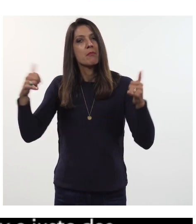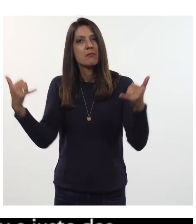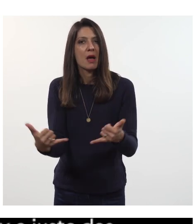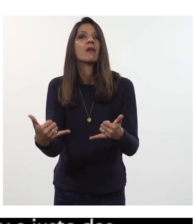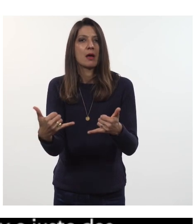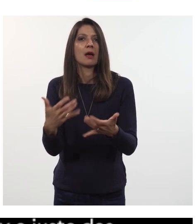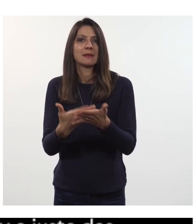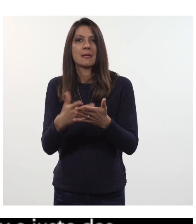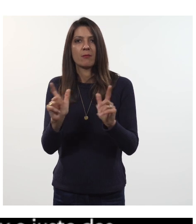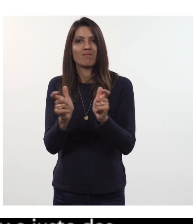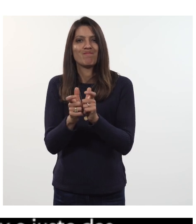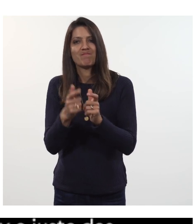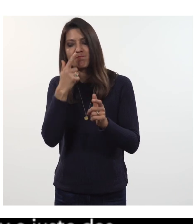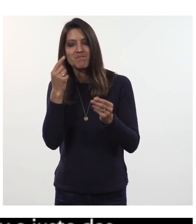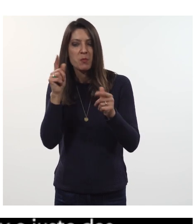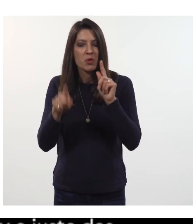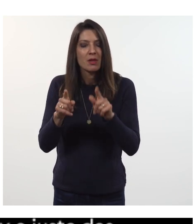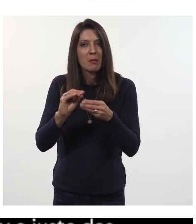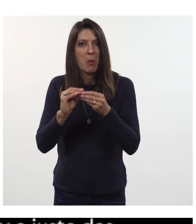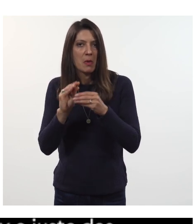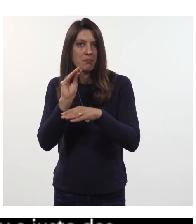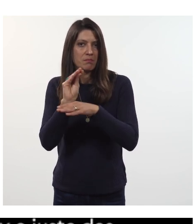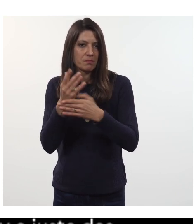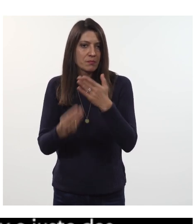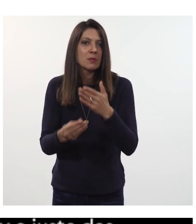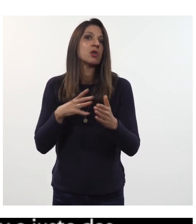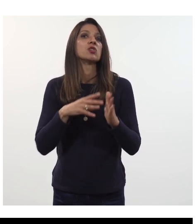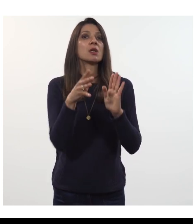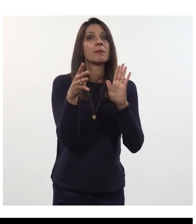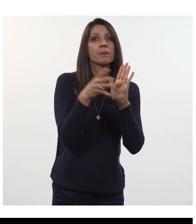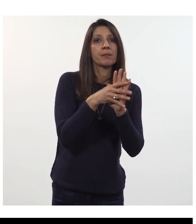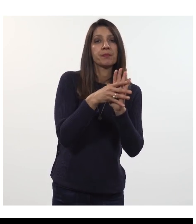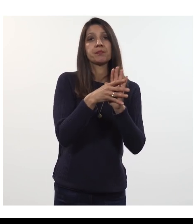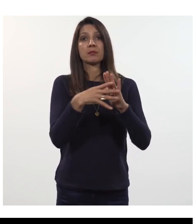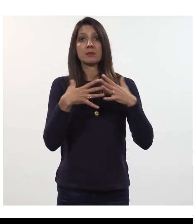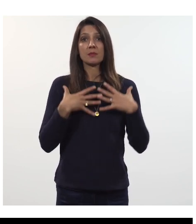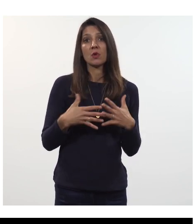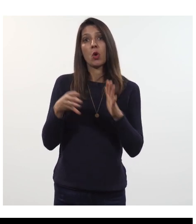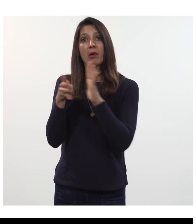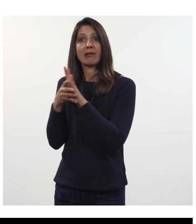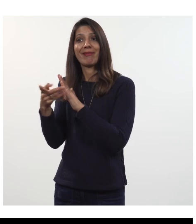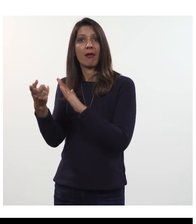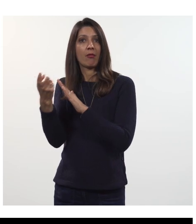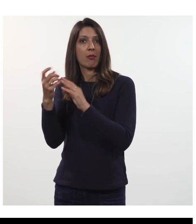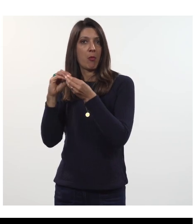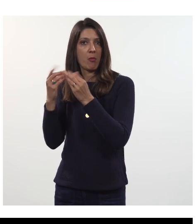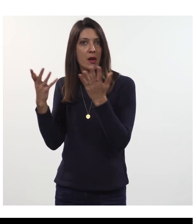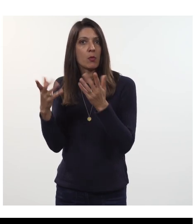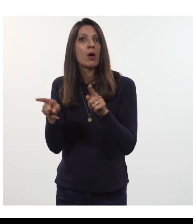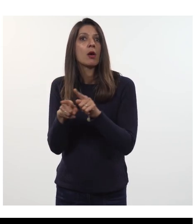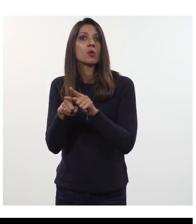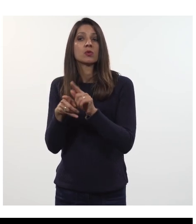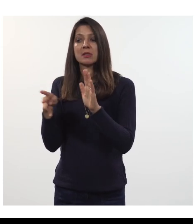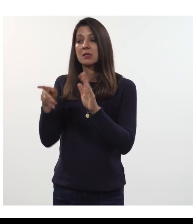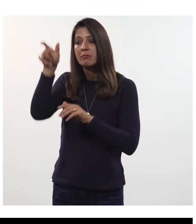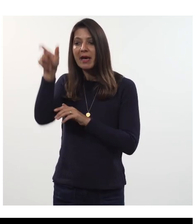à la marge. Donc, il faut un critère phénotypique, un critère étiologique. Et il y a des critères de gravité en fonction de la perte de poids, de